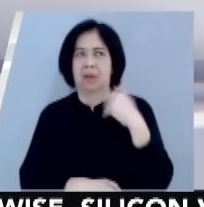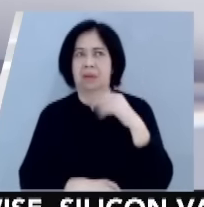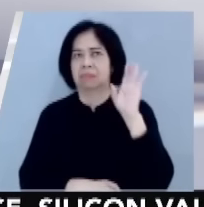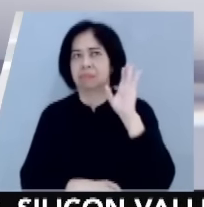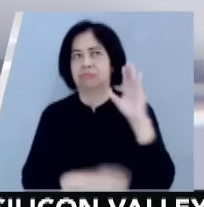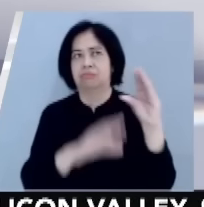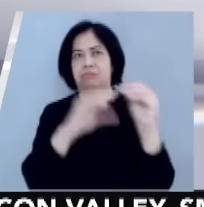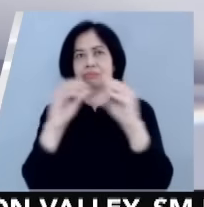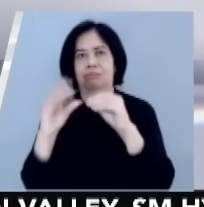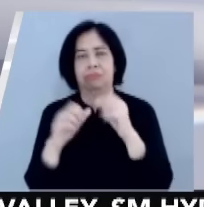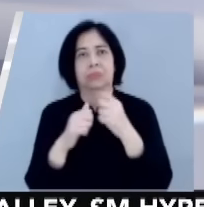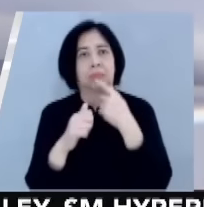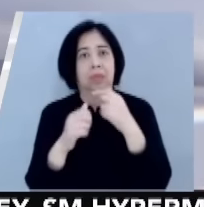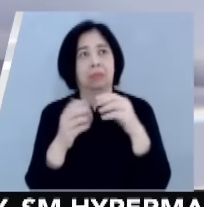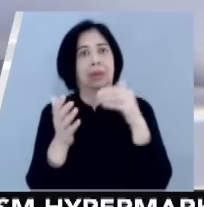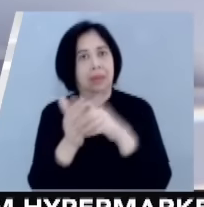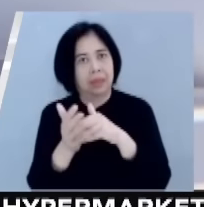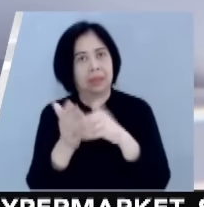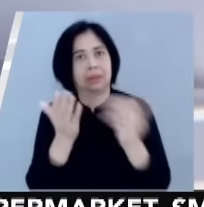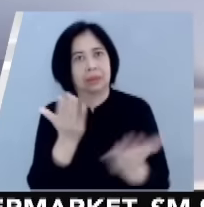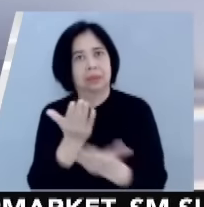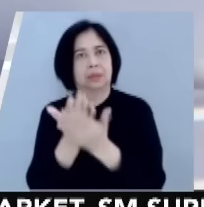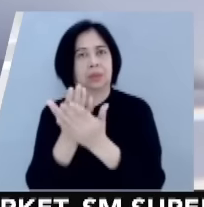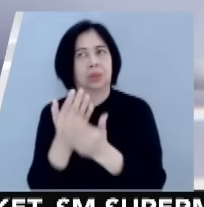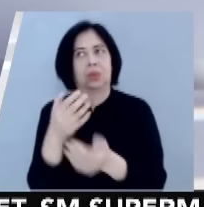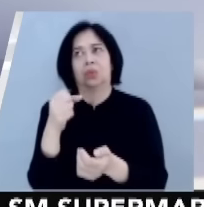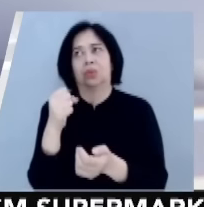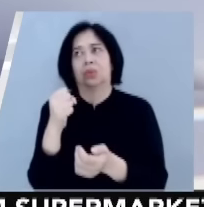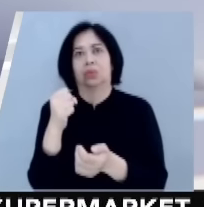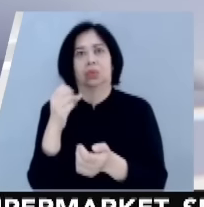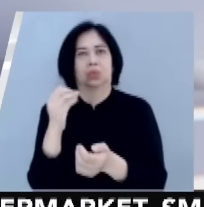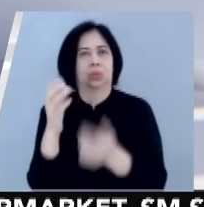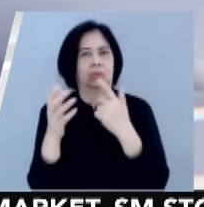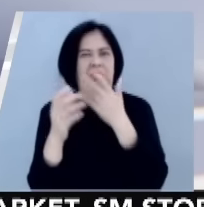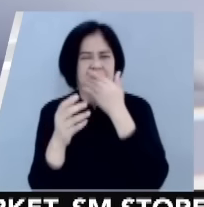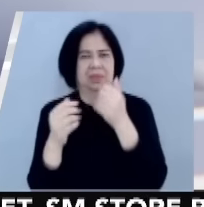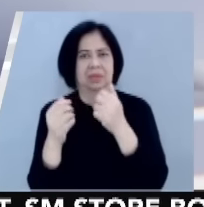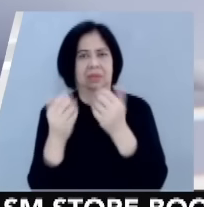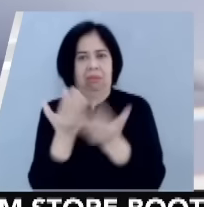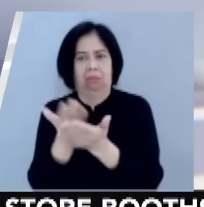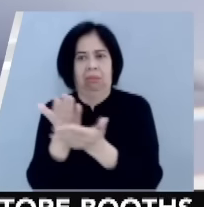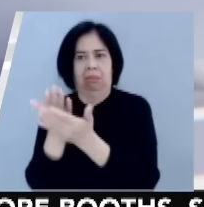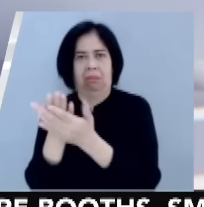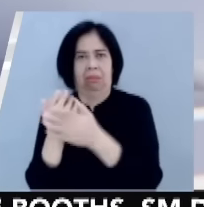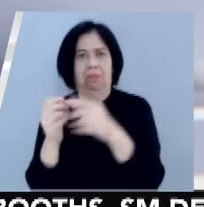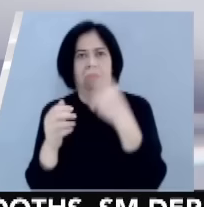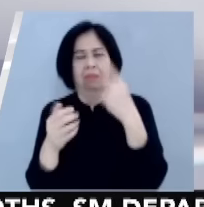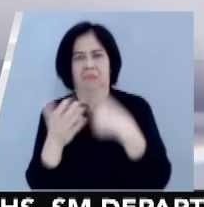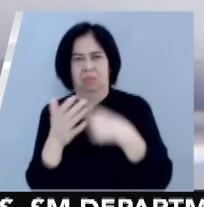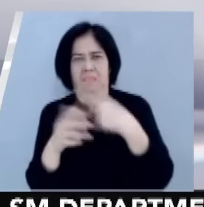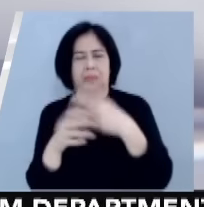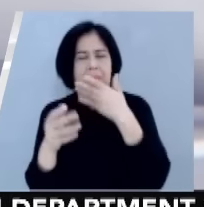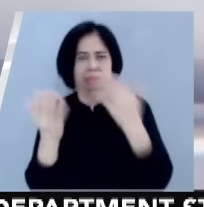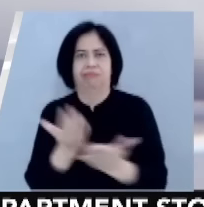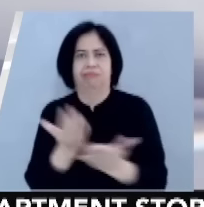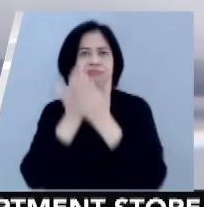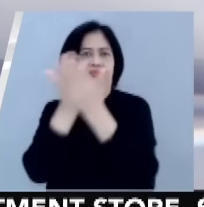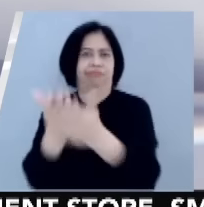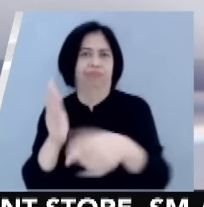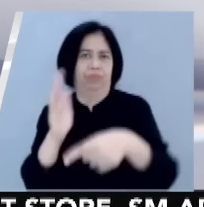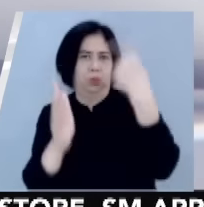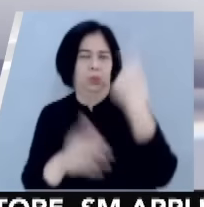mga magpapile pa. So para isang transmittal na lang kay Speaker. Would you know kailan